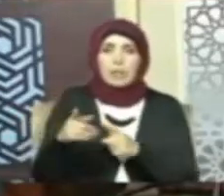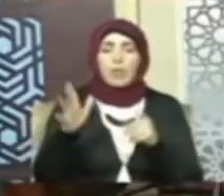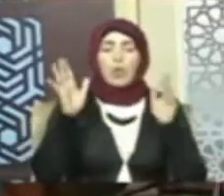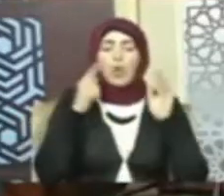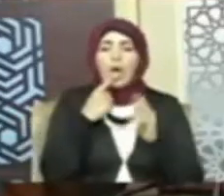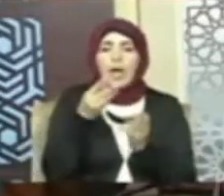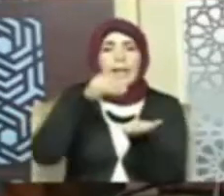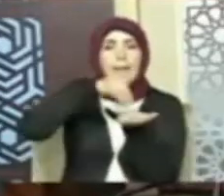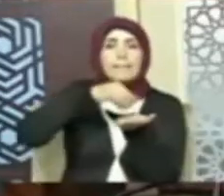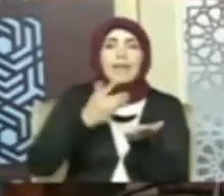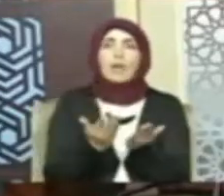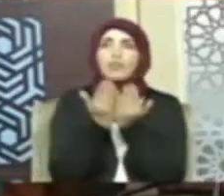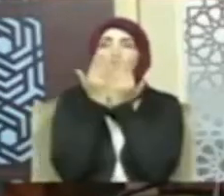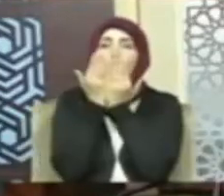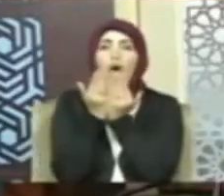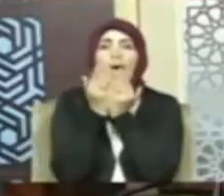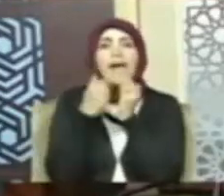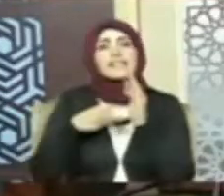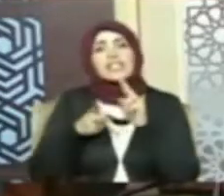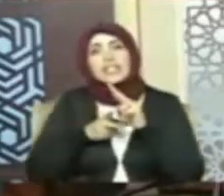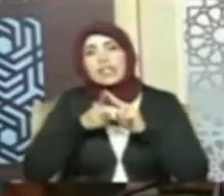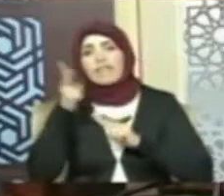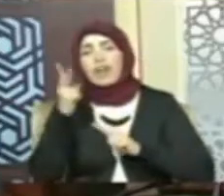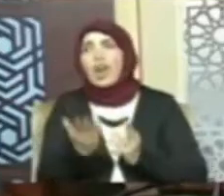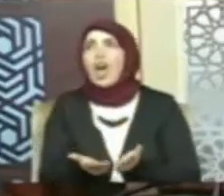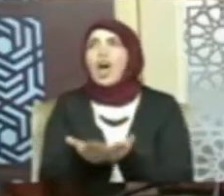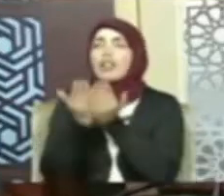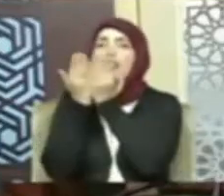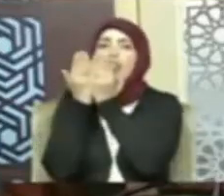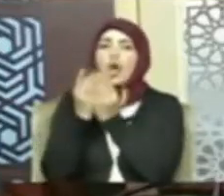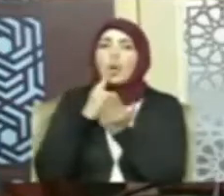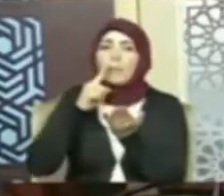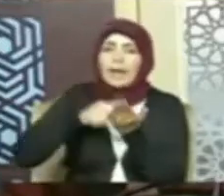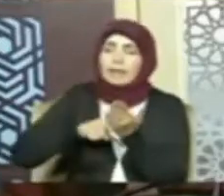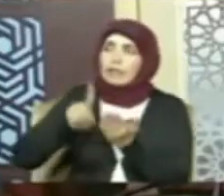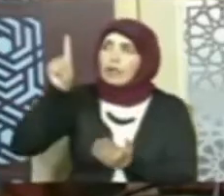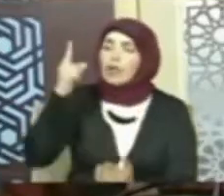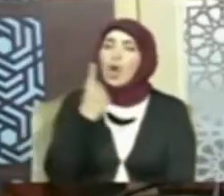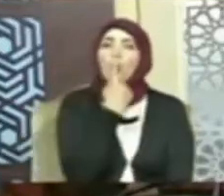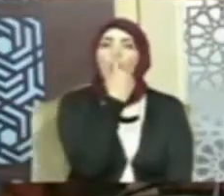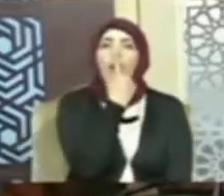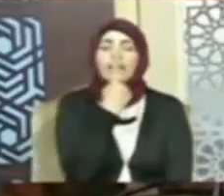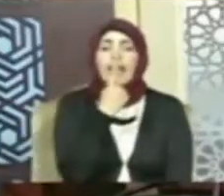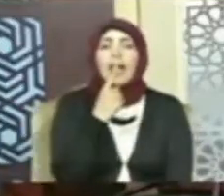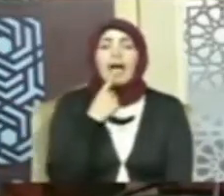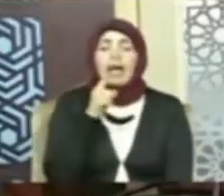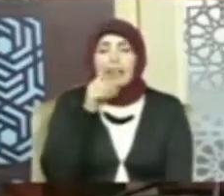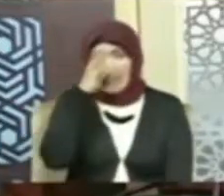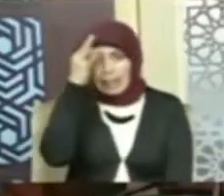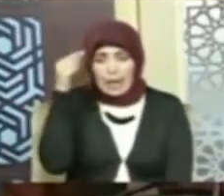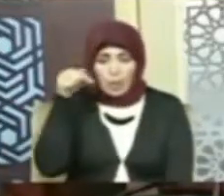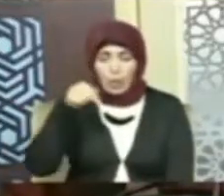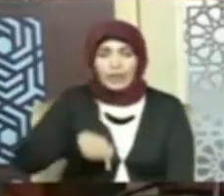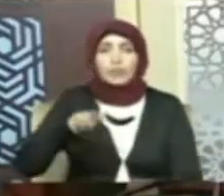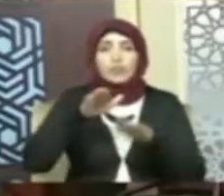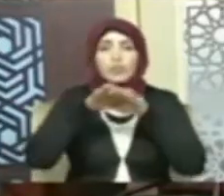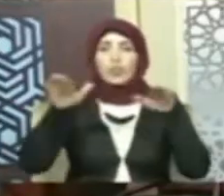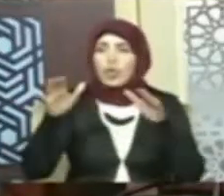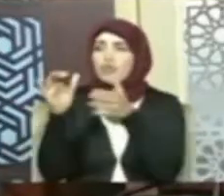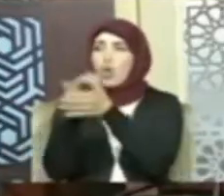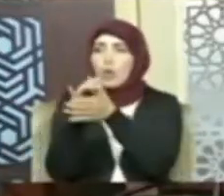السفر: اللهم إنك أنت وحدك، حتى لو كانت الدنيا كلها